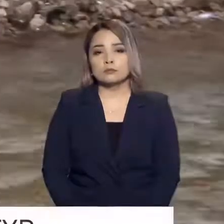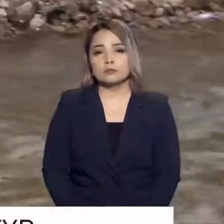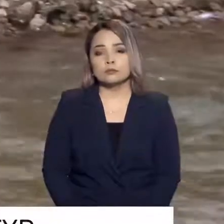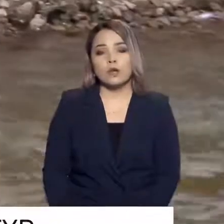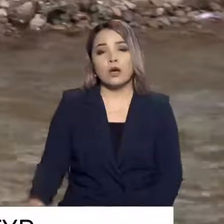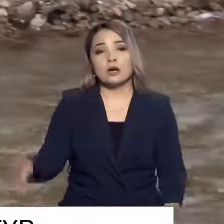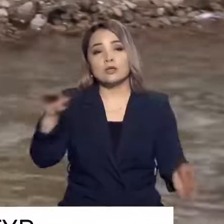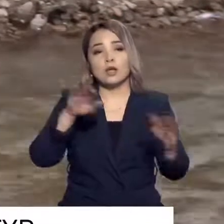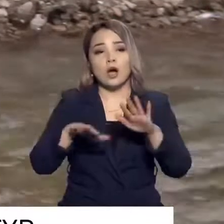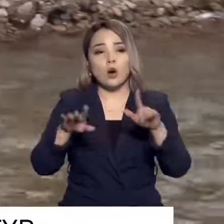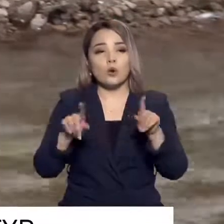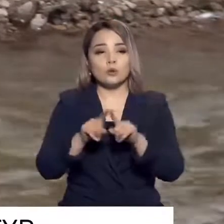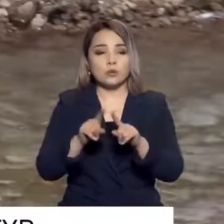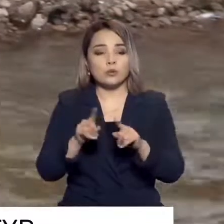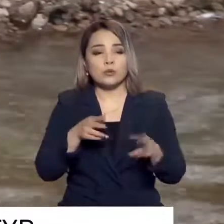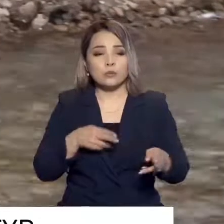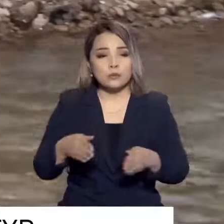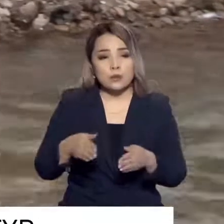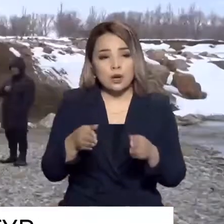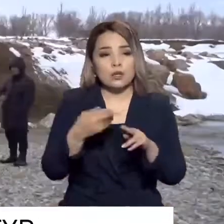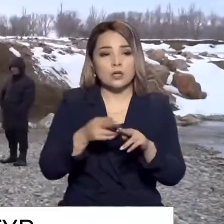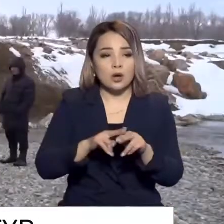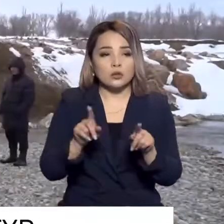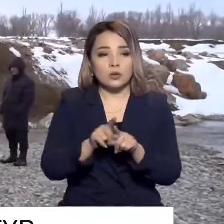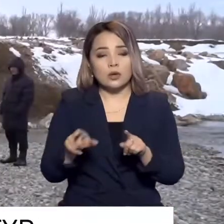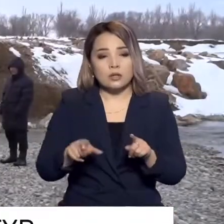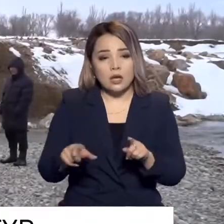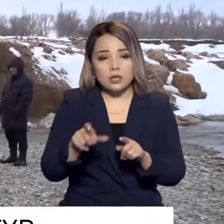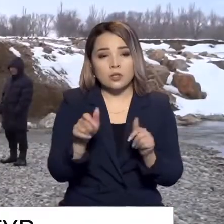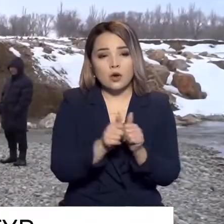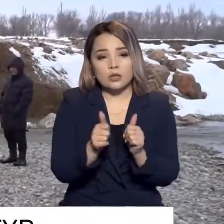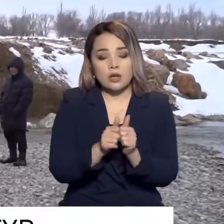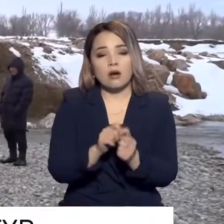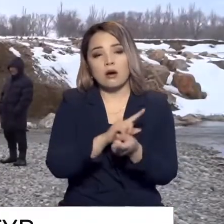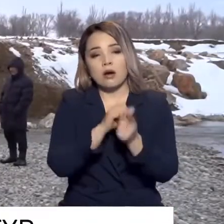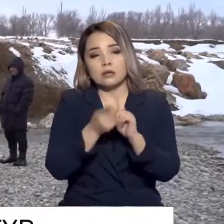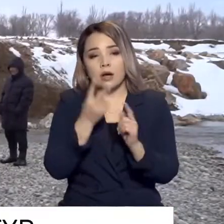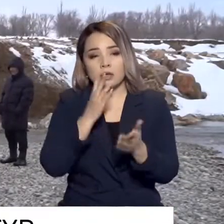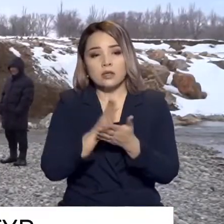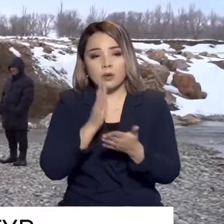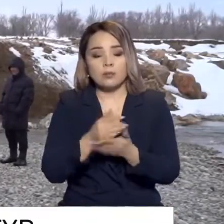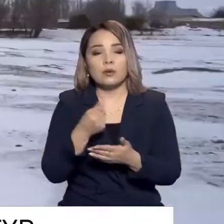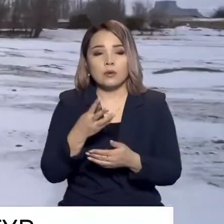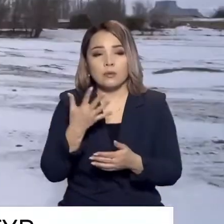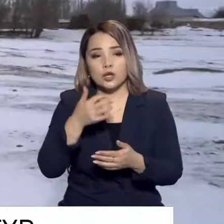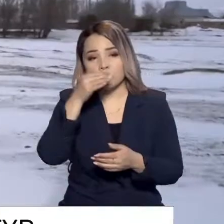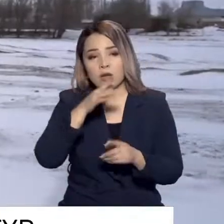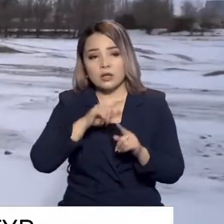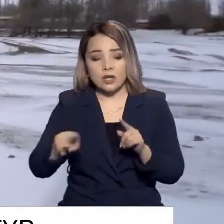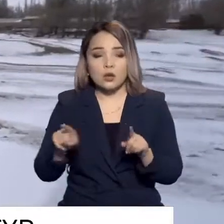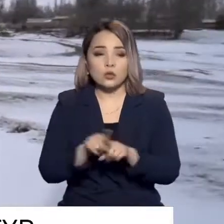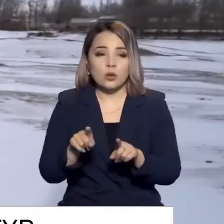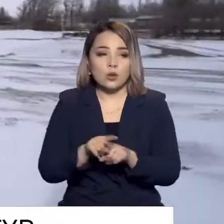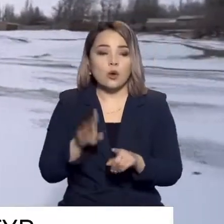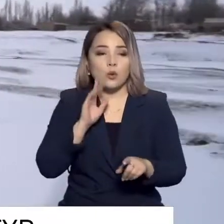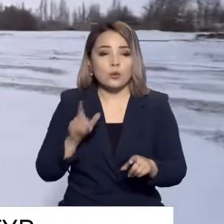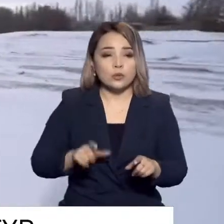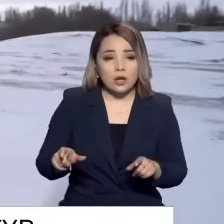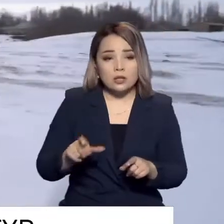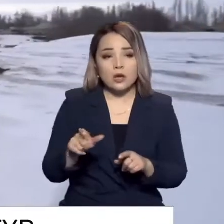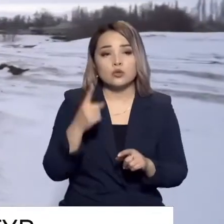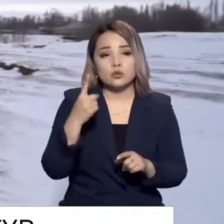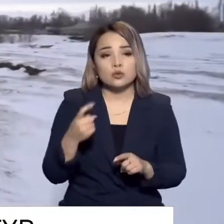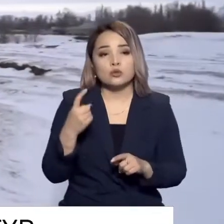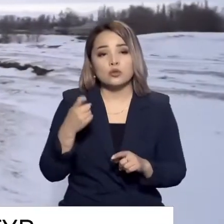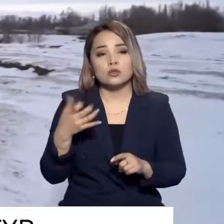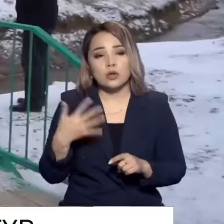Таудан бастау алып, арқырай ағатын кіші Шаян іргедегі Ағыбет ауылы үшін тажалға айналды. Айналдырған 5-6 жылдың ішінде арна 100-150 метрге жылжып